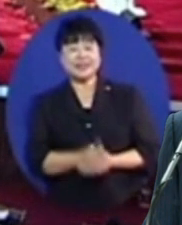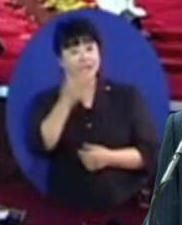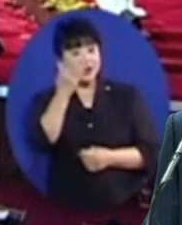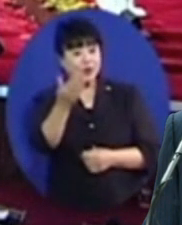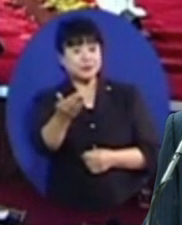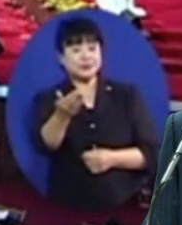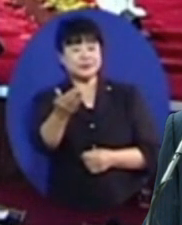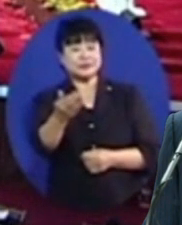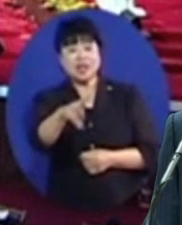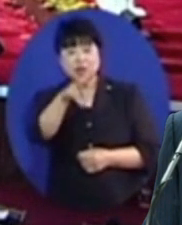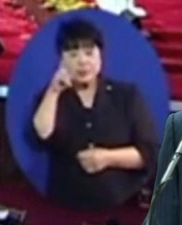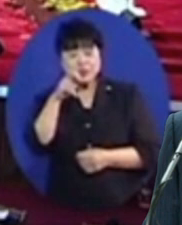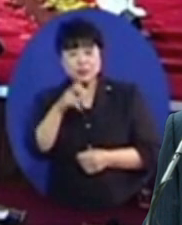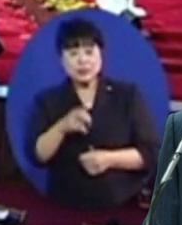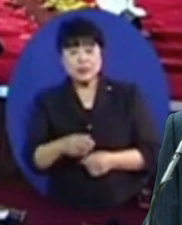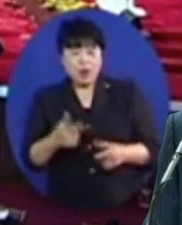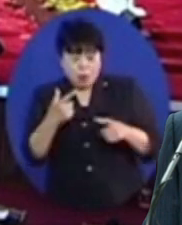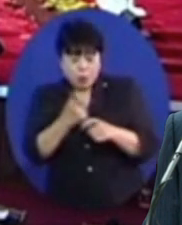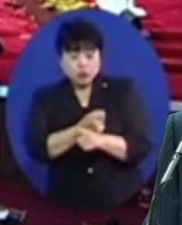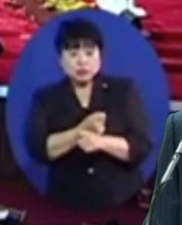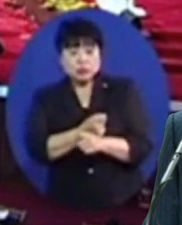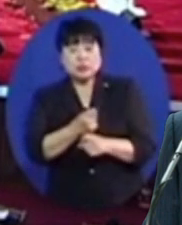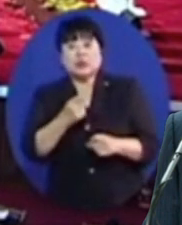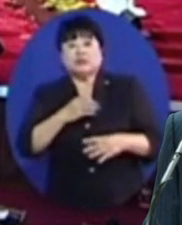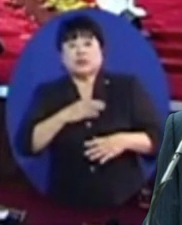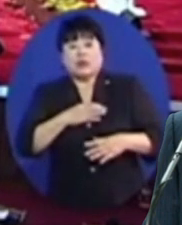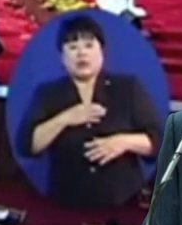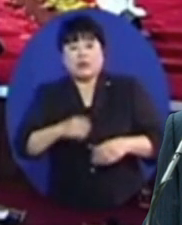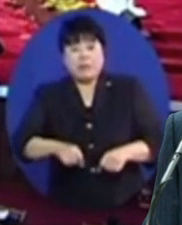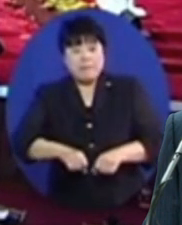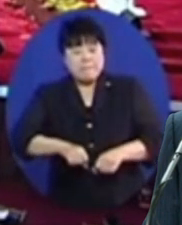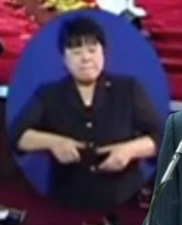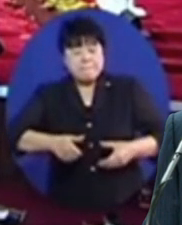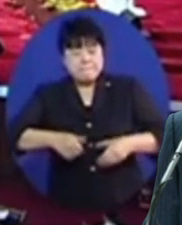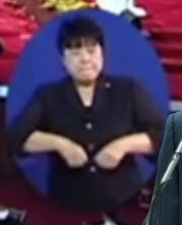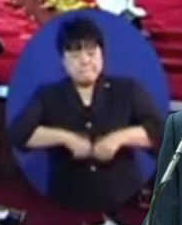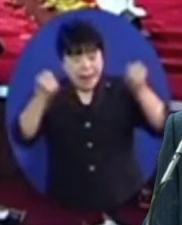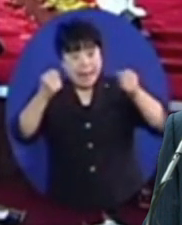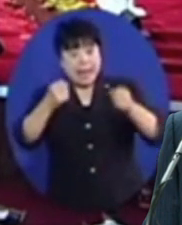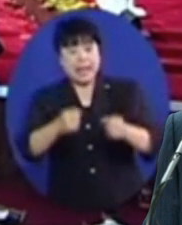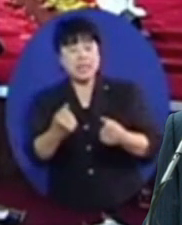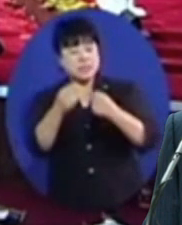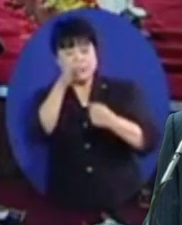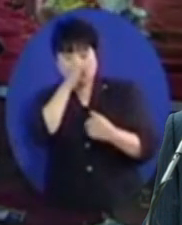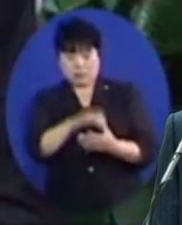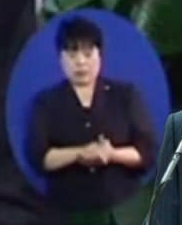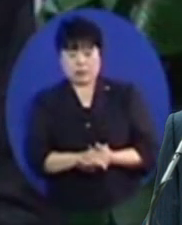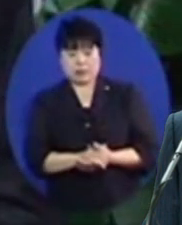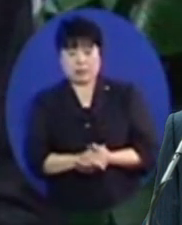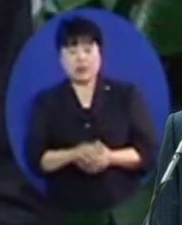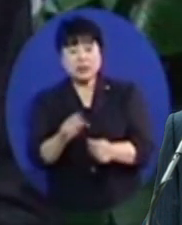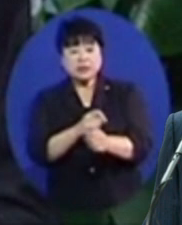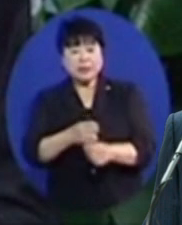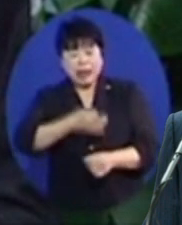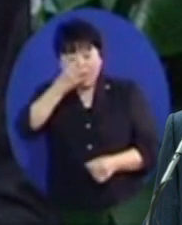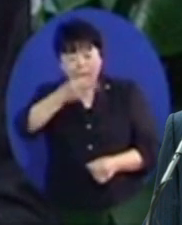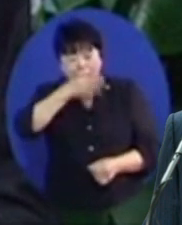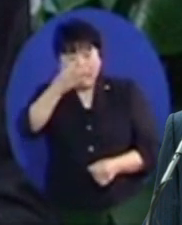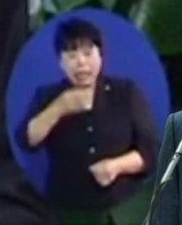여러분 미움과 복수심은 무서운 파괴의 바이러스입니다. 요사의 특별한 독감으로